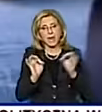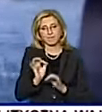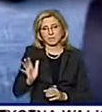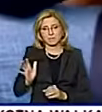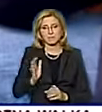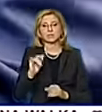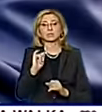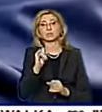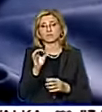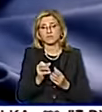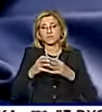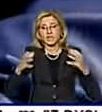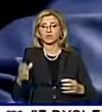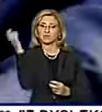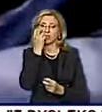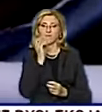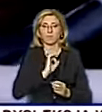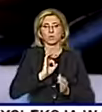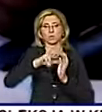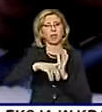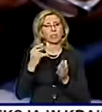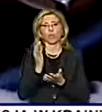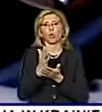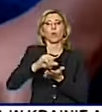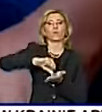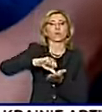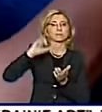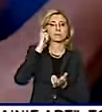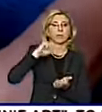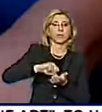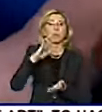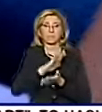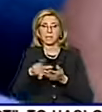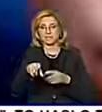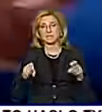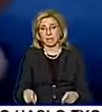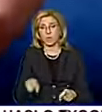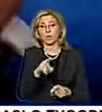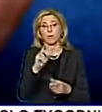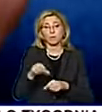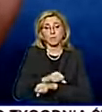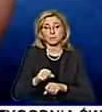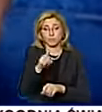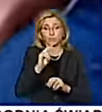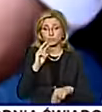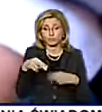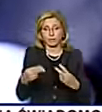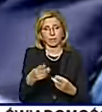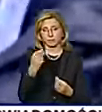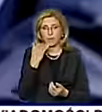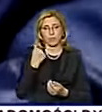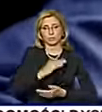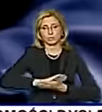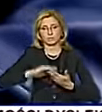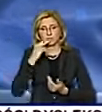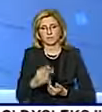trzecie zwiększenie atrakcyjności miasta nie tylko w centrum. Być może bez stołka Pucybuta ten przekaz nie byłby tak przejrzysty.